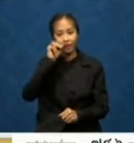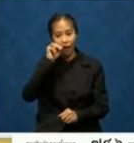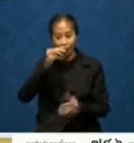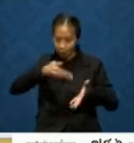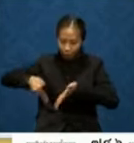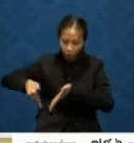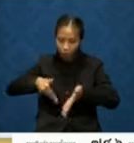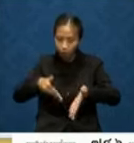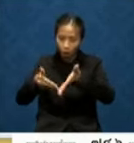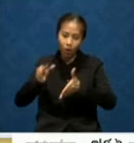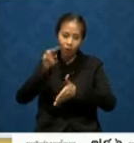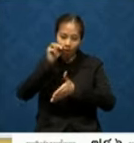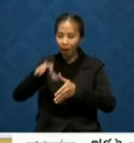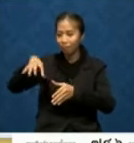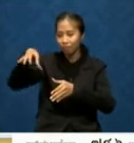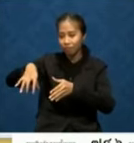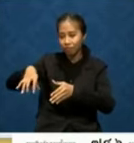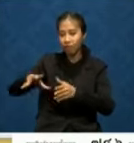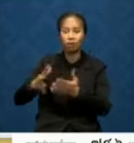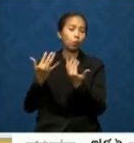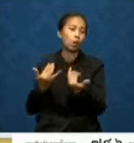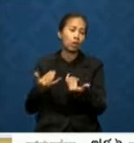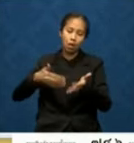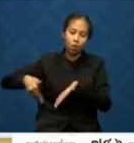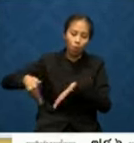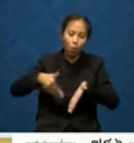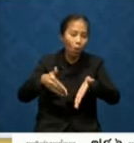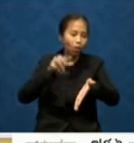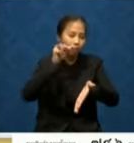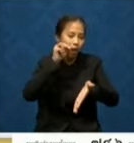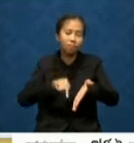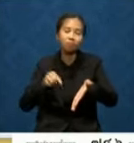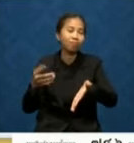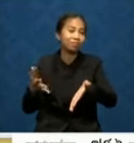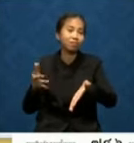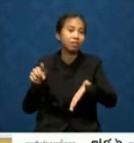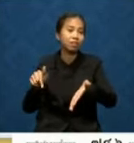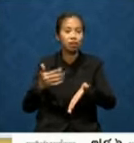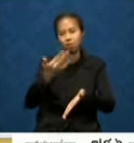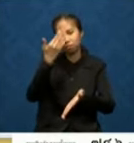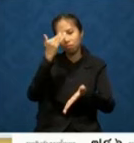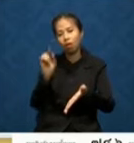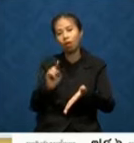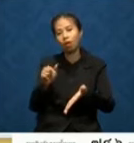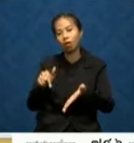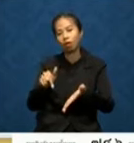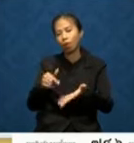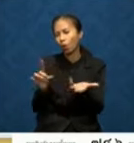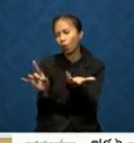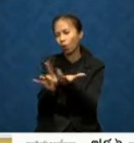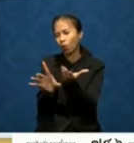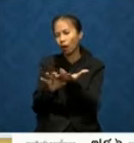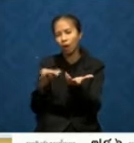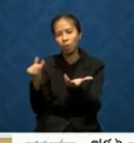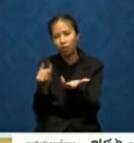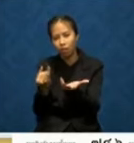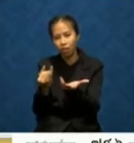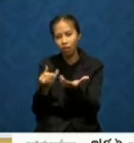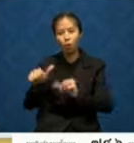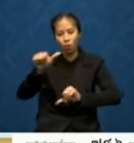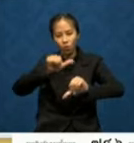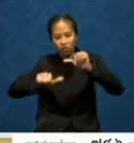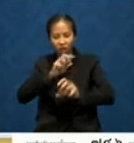หนองคลองบึงวันนี้ไม่มีแล้วครับเพราะคุณภาพน้ำในห้วยหนองคลองบึงเนี่ยมันต่ำมากเพราะมีสารปน